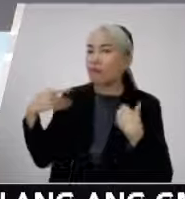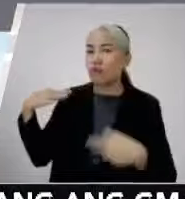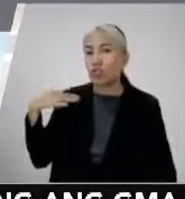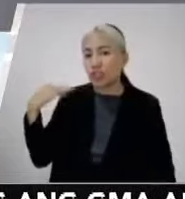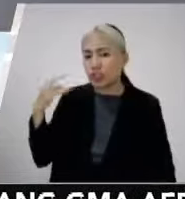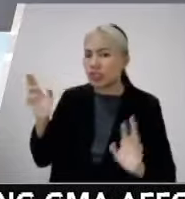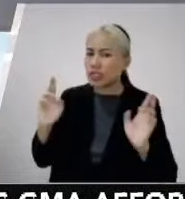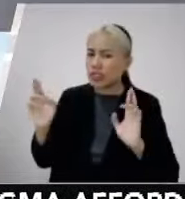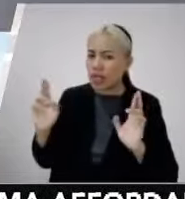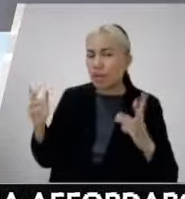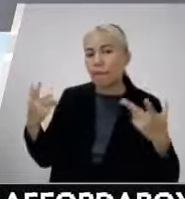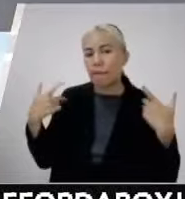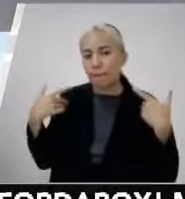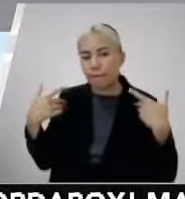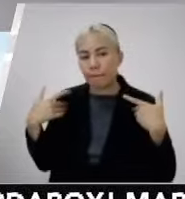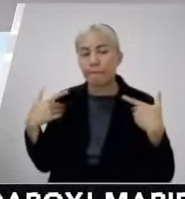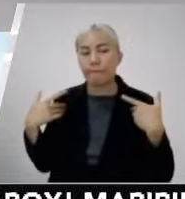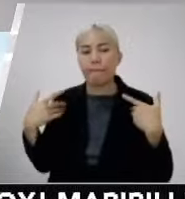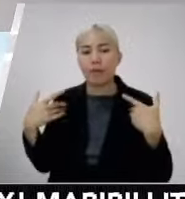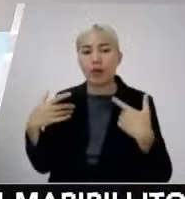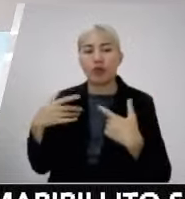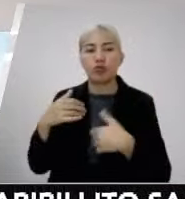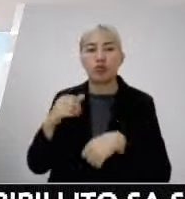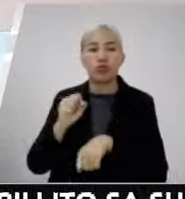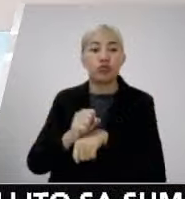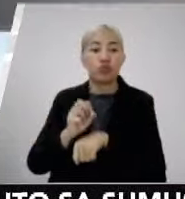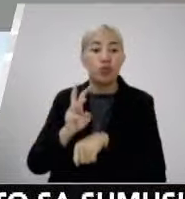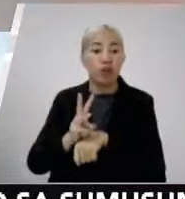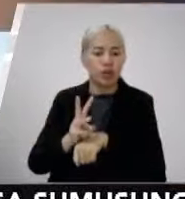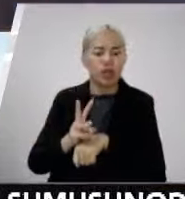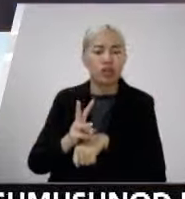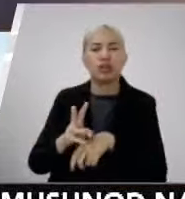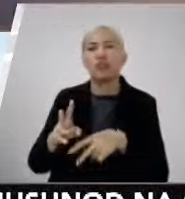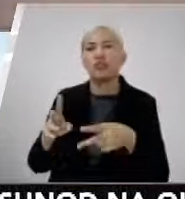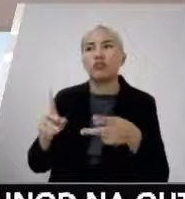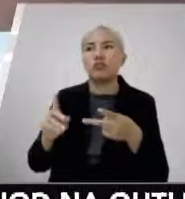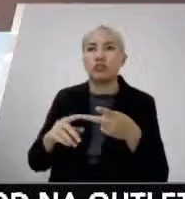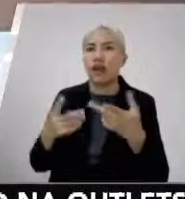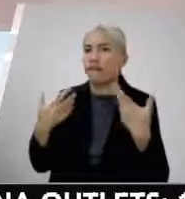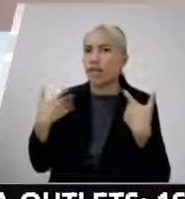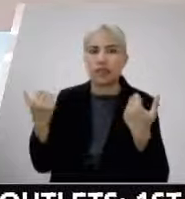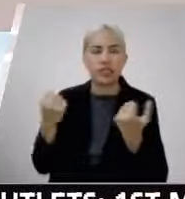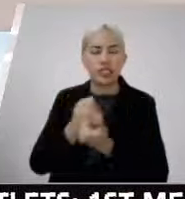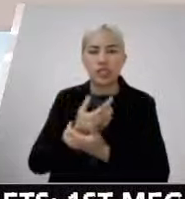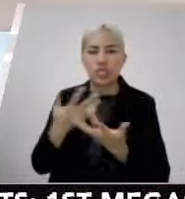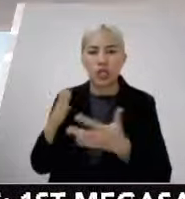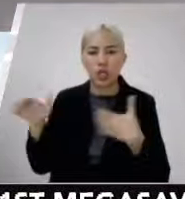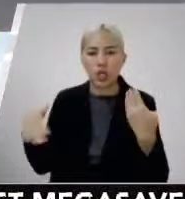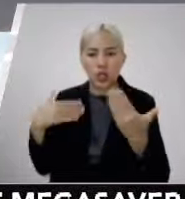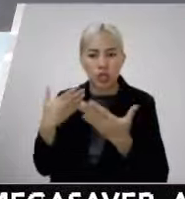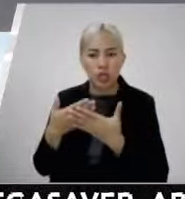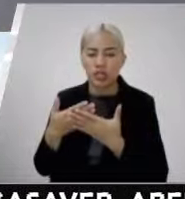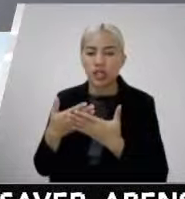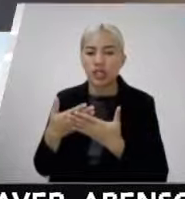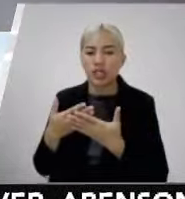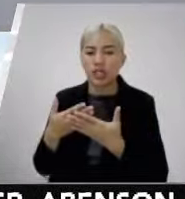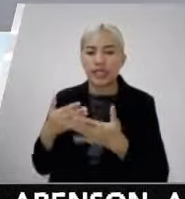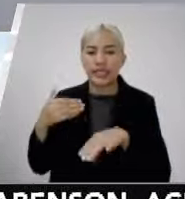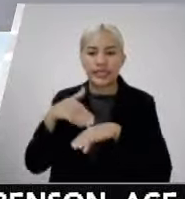mga social workers at saka andito na po lahat yung mga padala ng national at